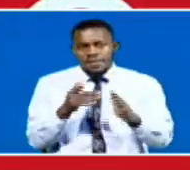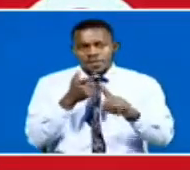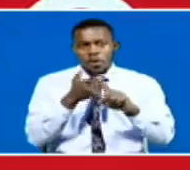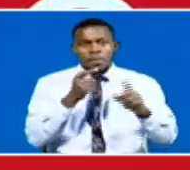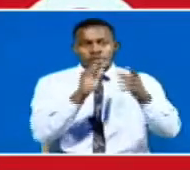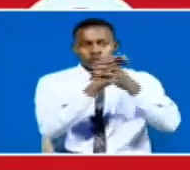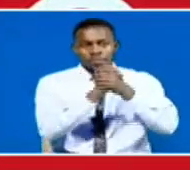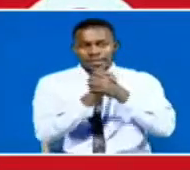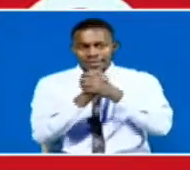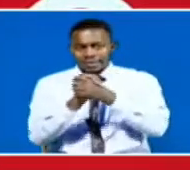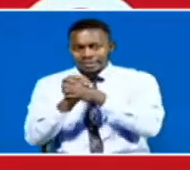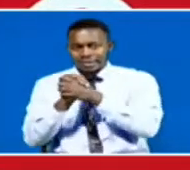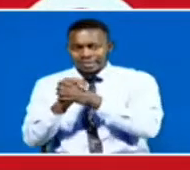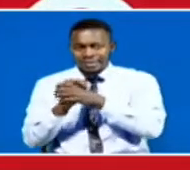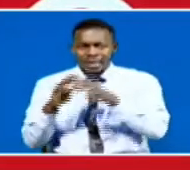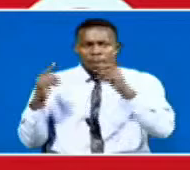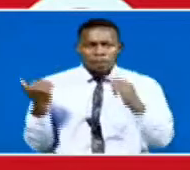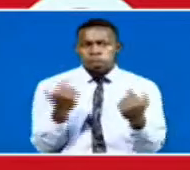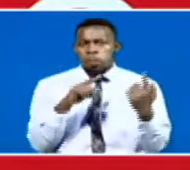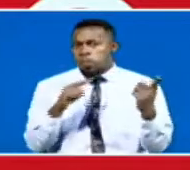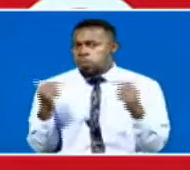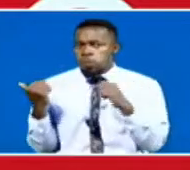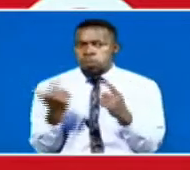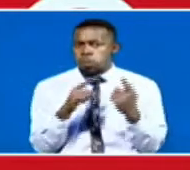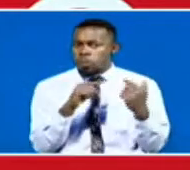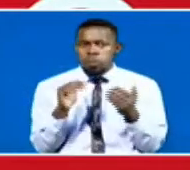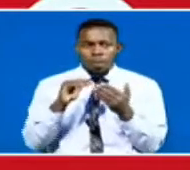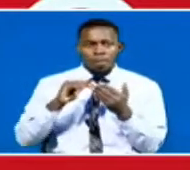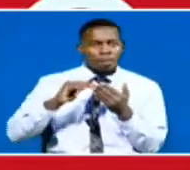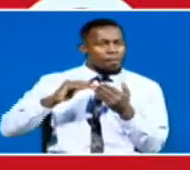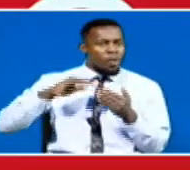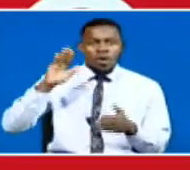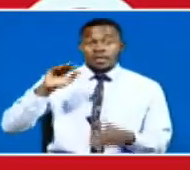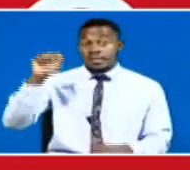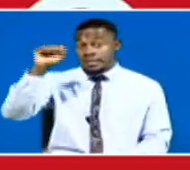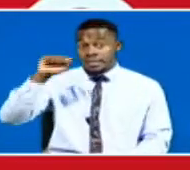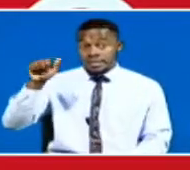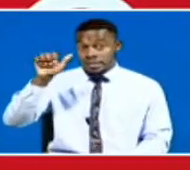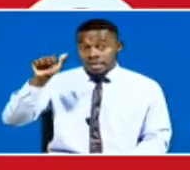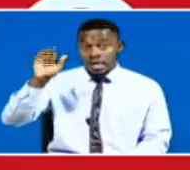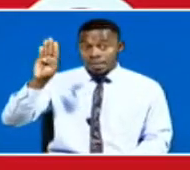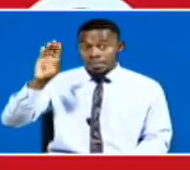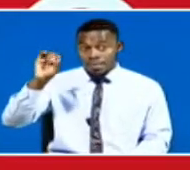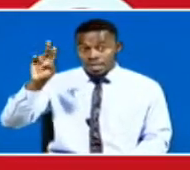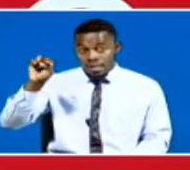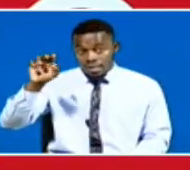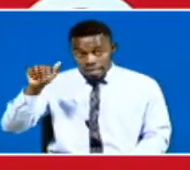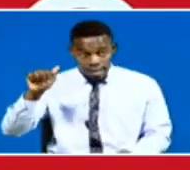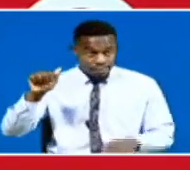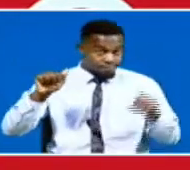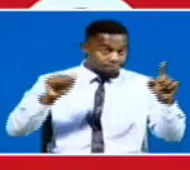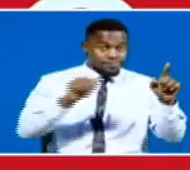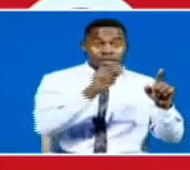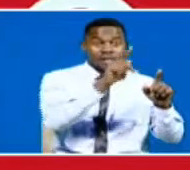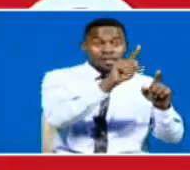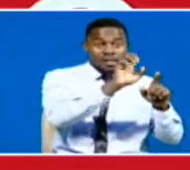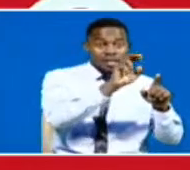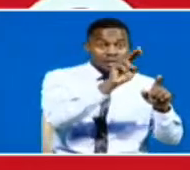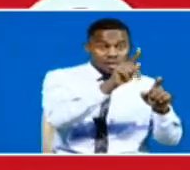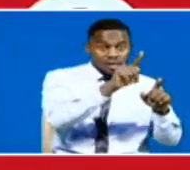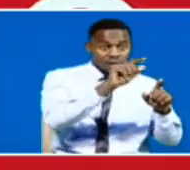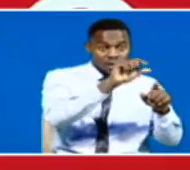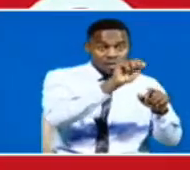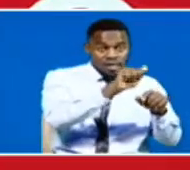wanazidi kulumbana, ambapo mrengo unaoongozwa na mbunge maalum Sabina Chege na mbunge wa Iala Kanini Kega umesema